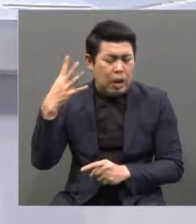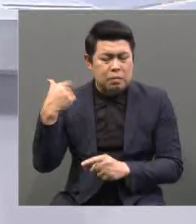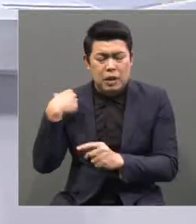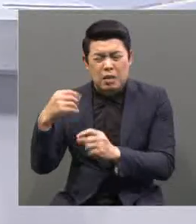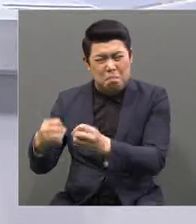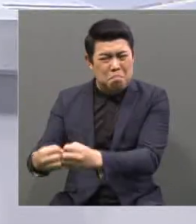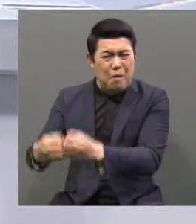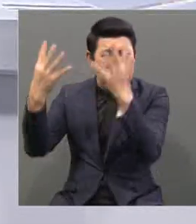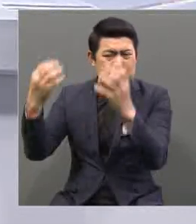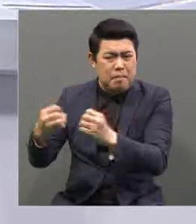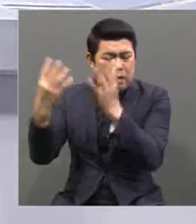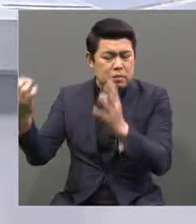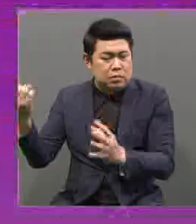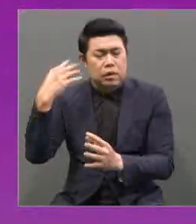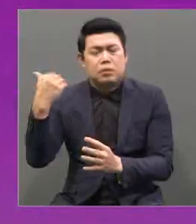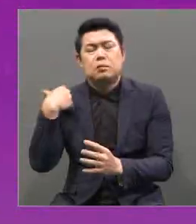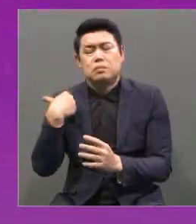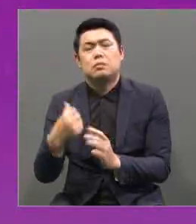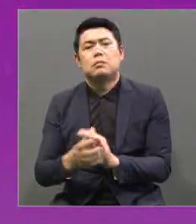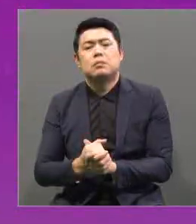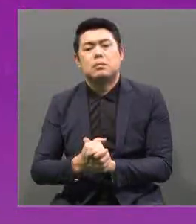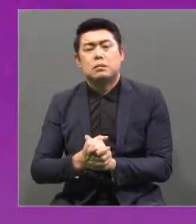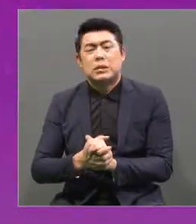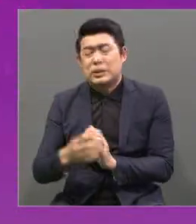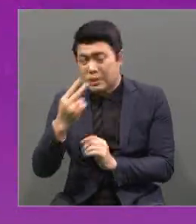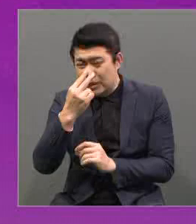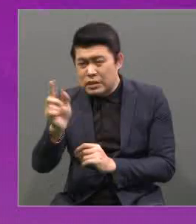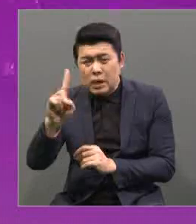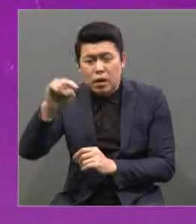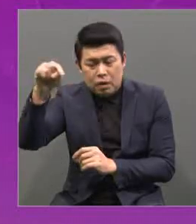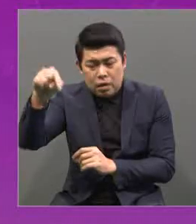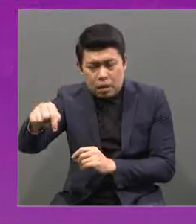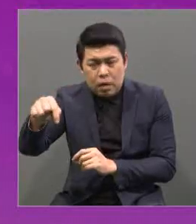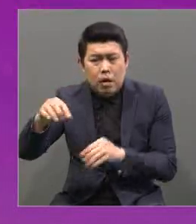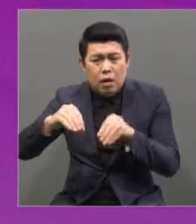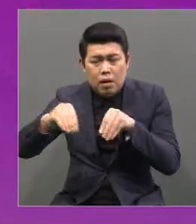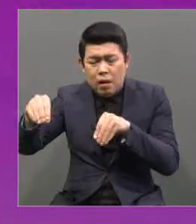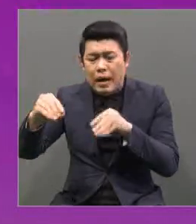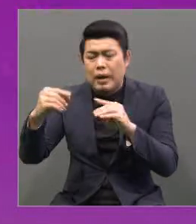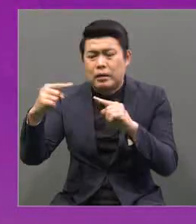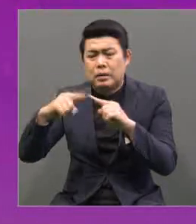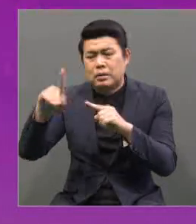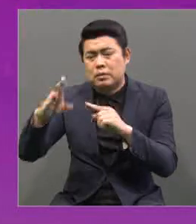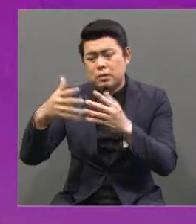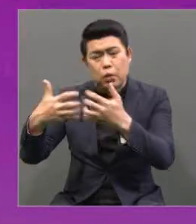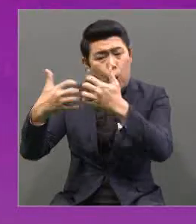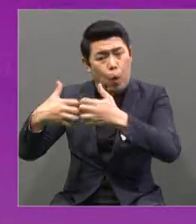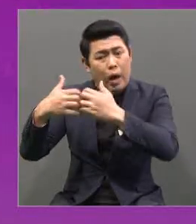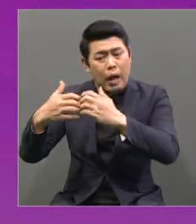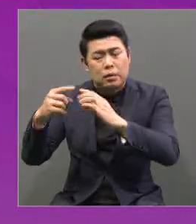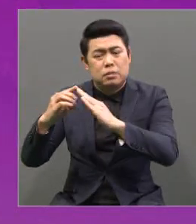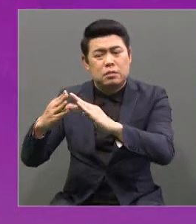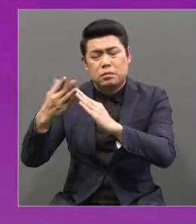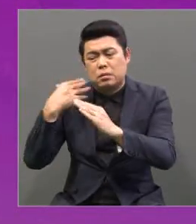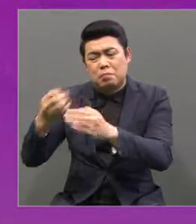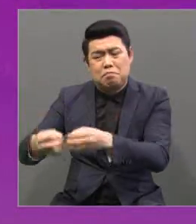แบบเหมือนระเบิดดังตูมตามขึ้นมาแล้วจุดที่ชาวบ้านเขาบอกเขาได้ยินเนี่ยคือมาจากในบริเวณกองโรงงานวัตถุระเบิ